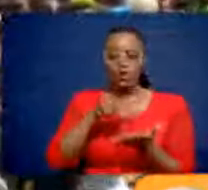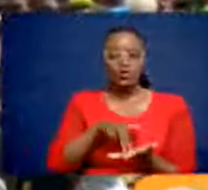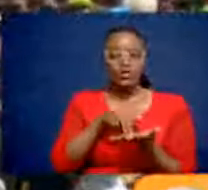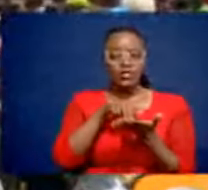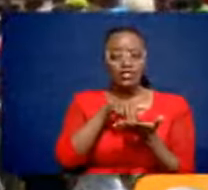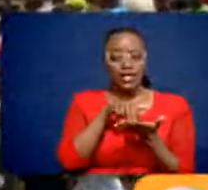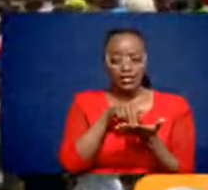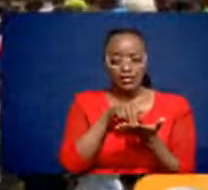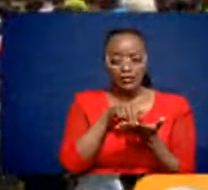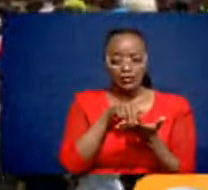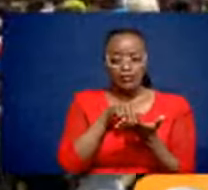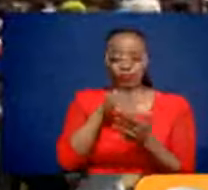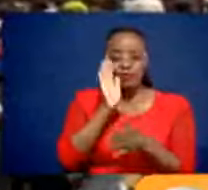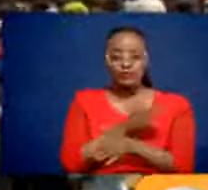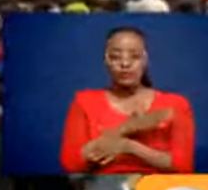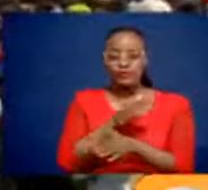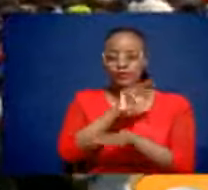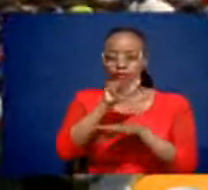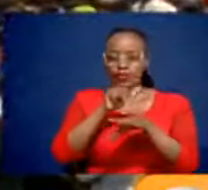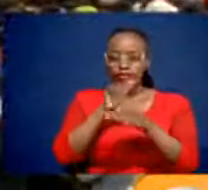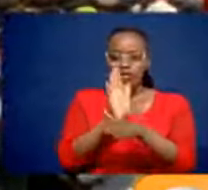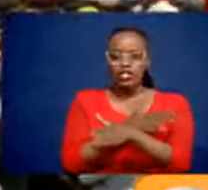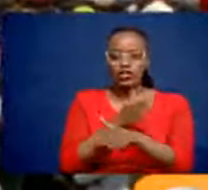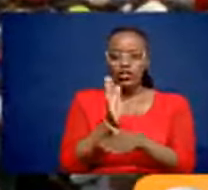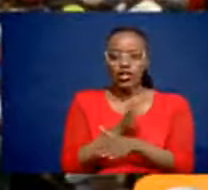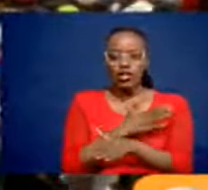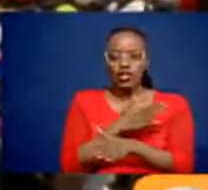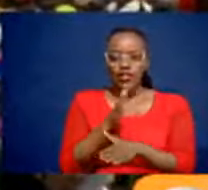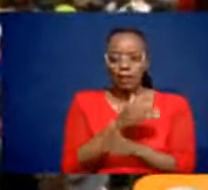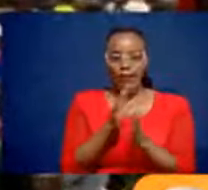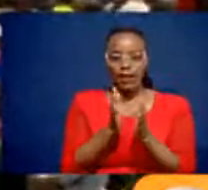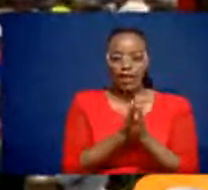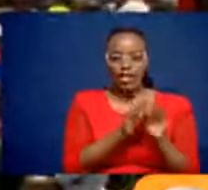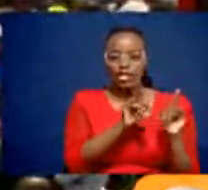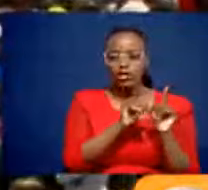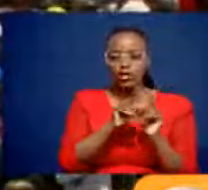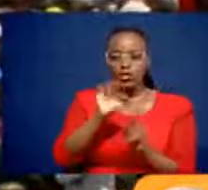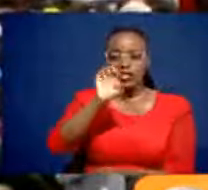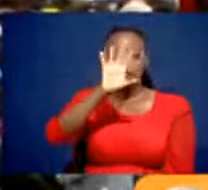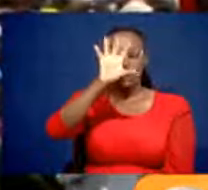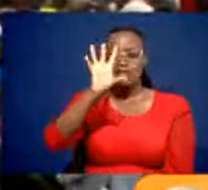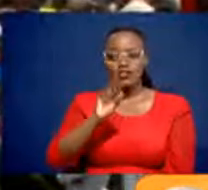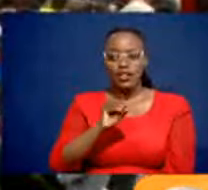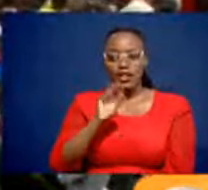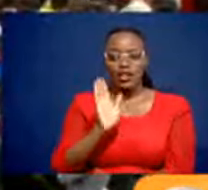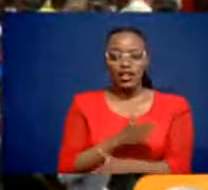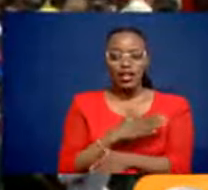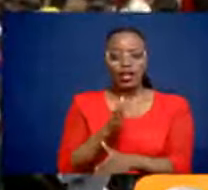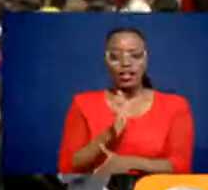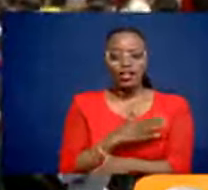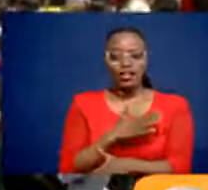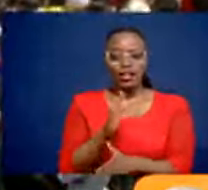tusimame kwa wimbo wa taifa na wimbo wa Jumuiya ya Afrika Mashariki.